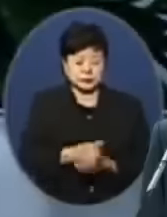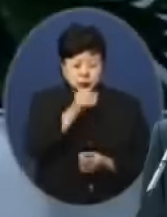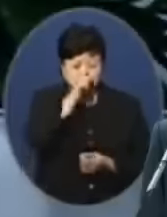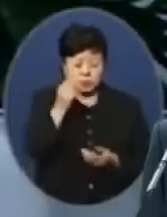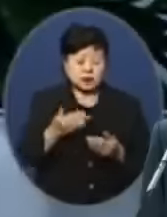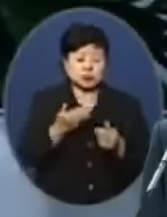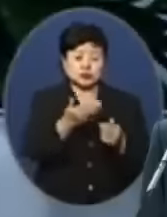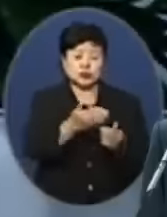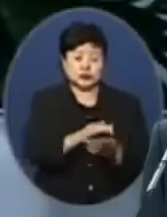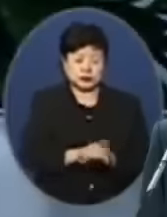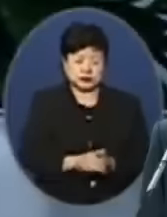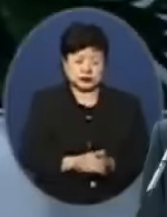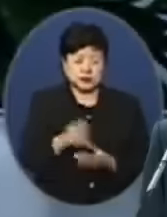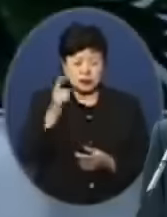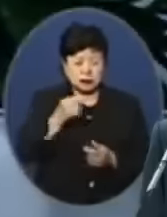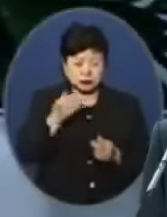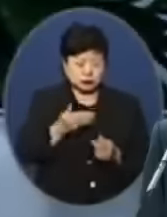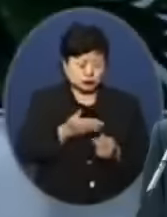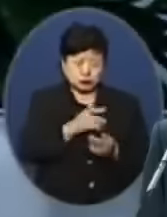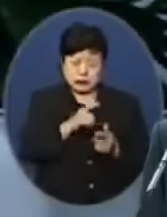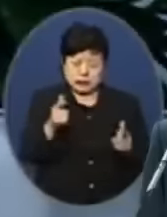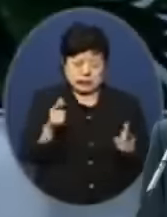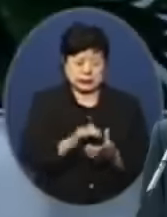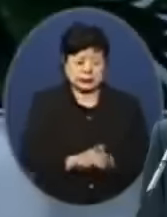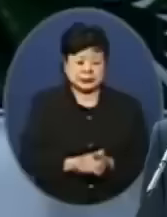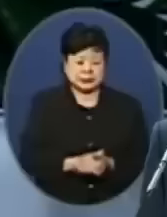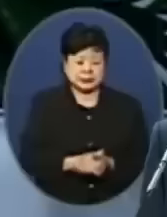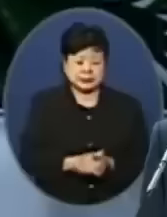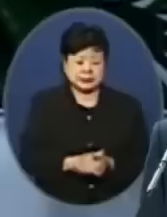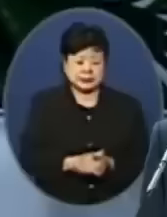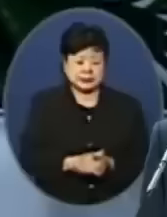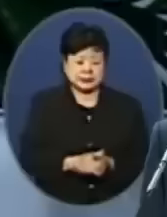좋은 일을 일어나게 하시지 나쁜 일을 일어나게 하지 않으신다.